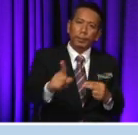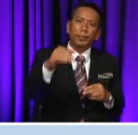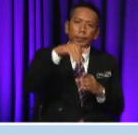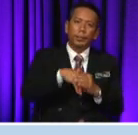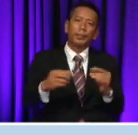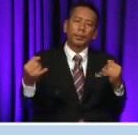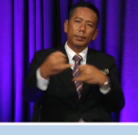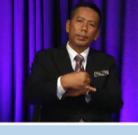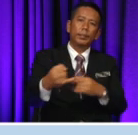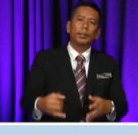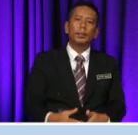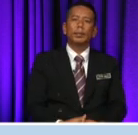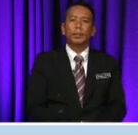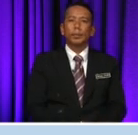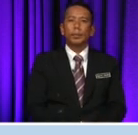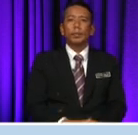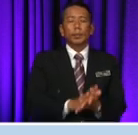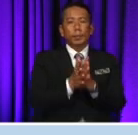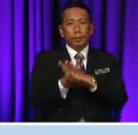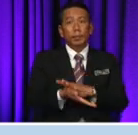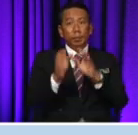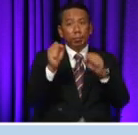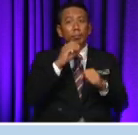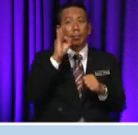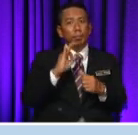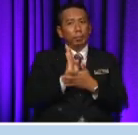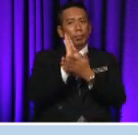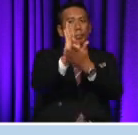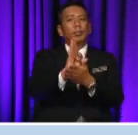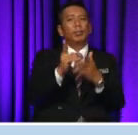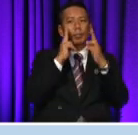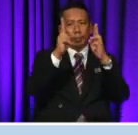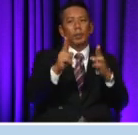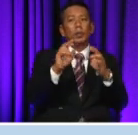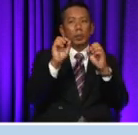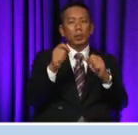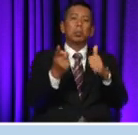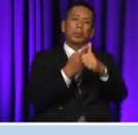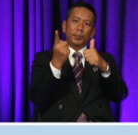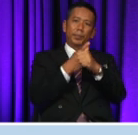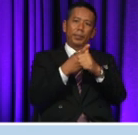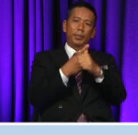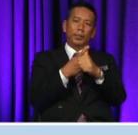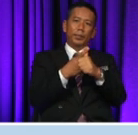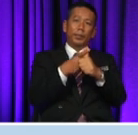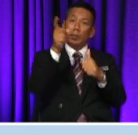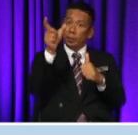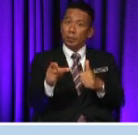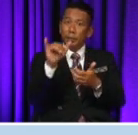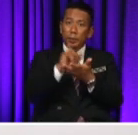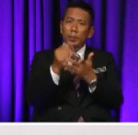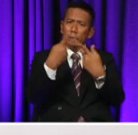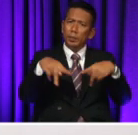sebuah organisasi jadi boleh tak Safika bantu Ustazah yang pertama adalah seseorang itu perlu